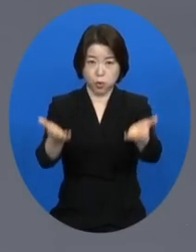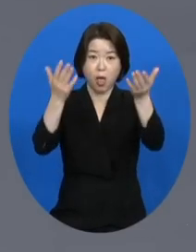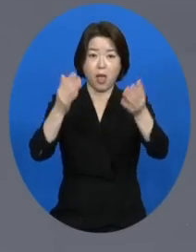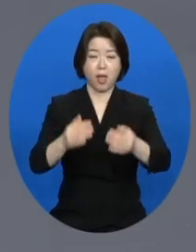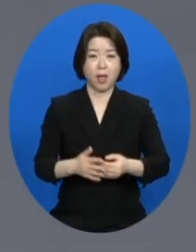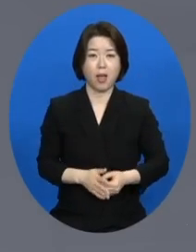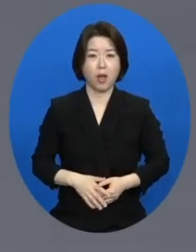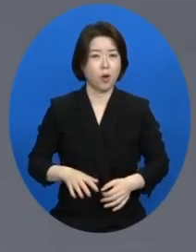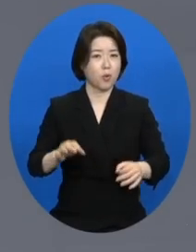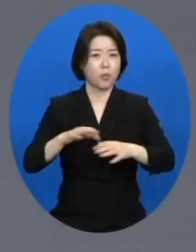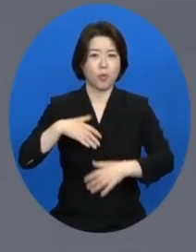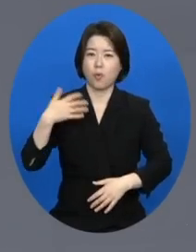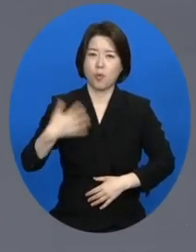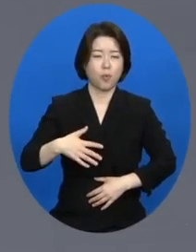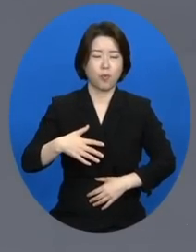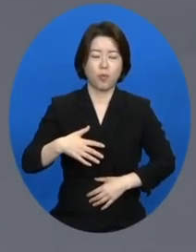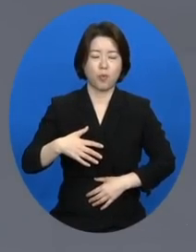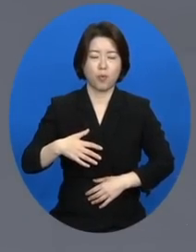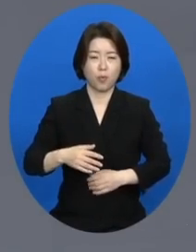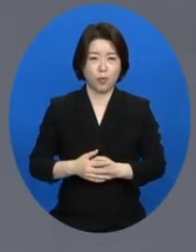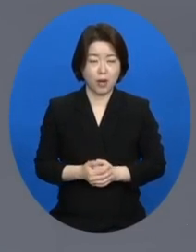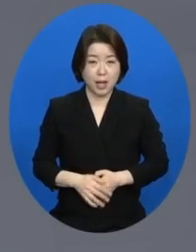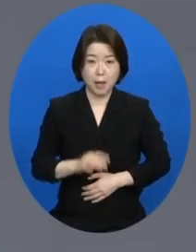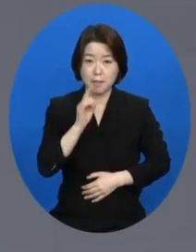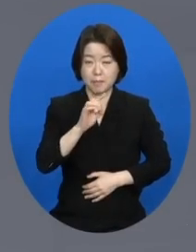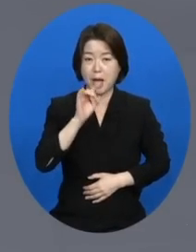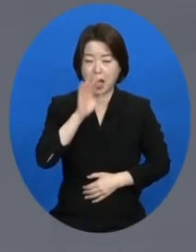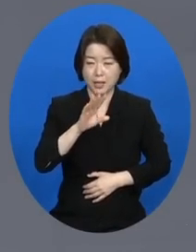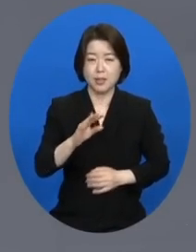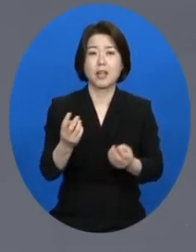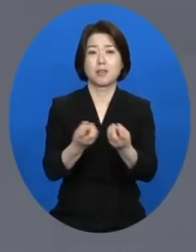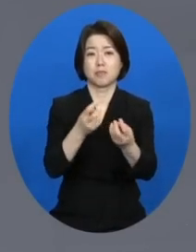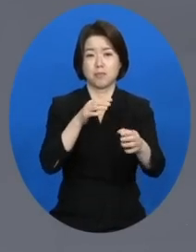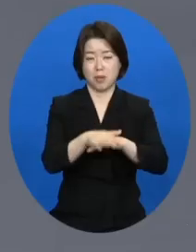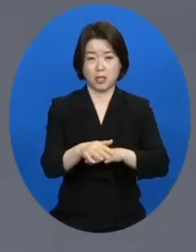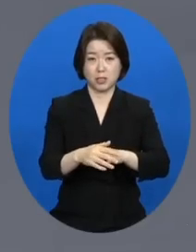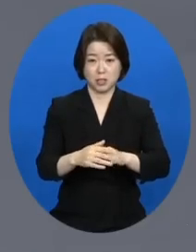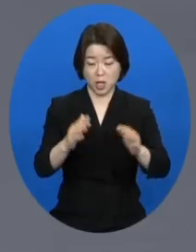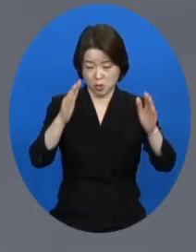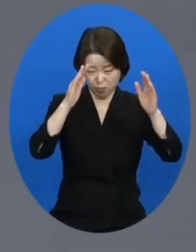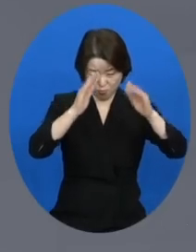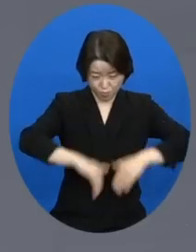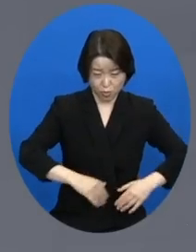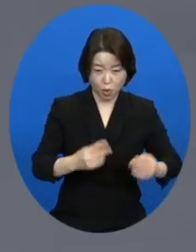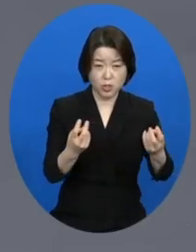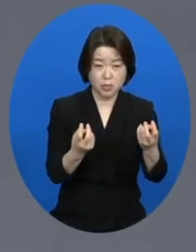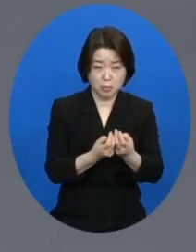놀라운 역설이죠. 말도 안 되는 방식으로 무너지는 방식으로